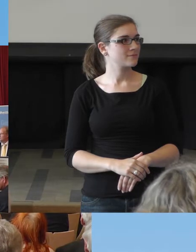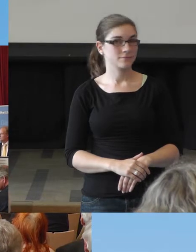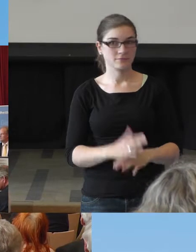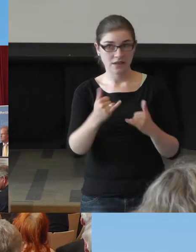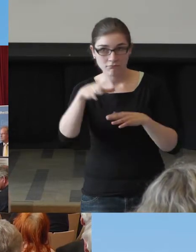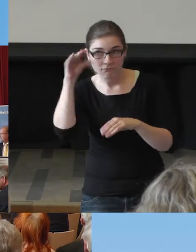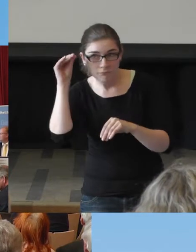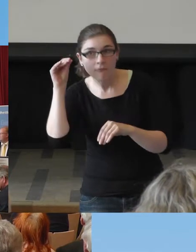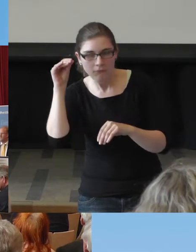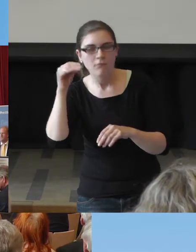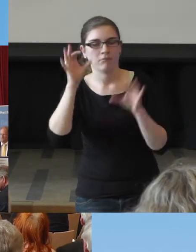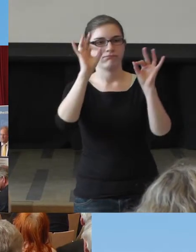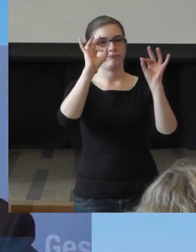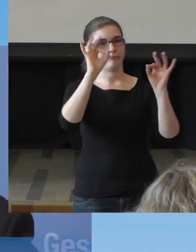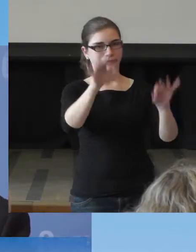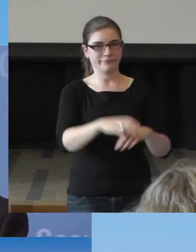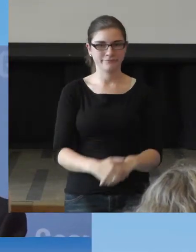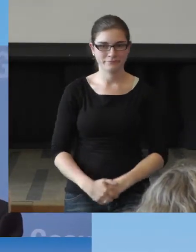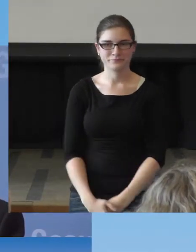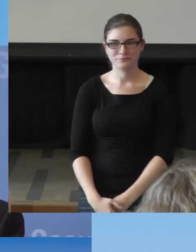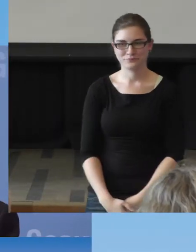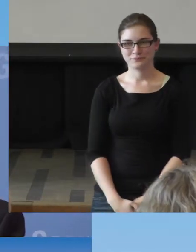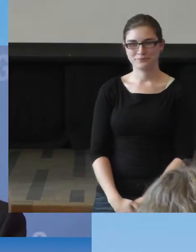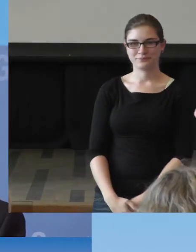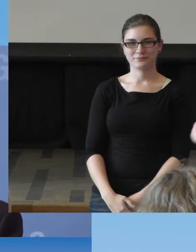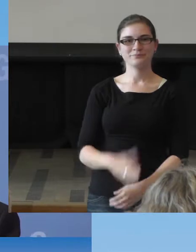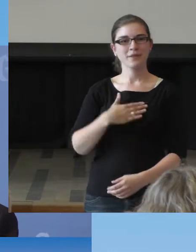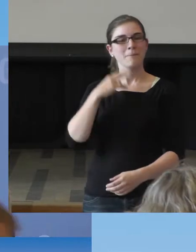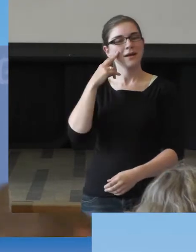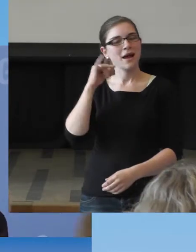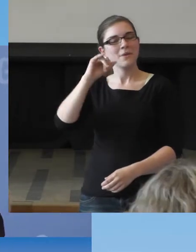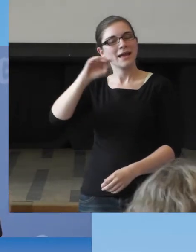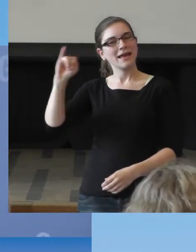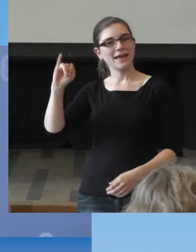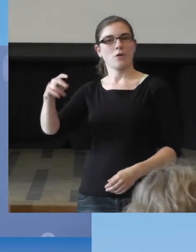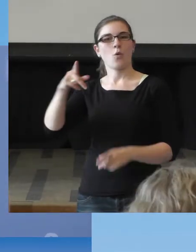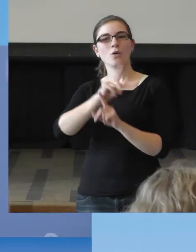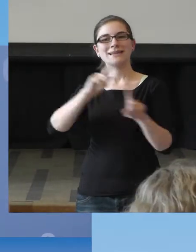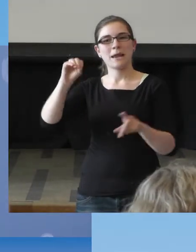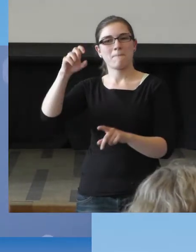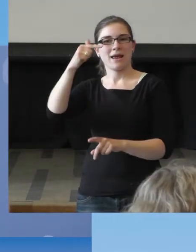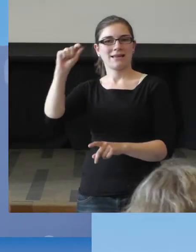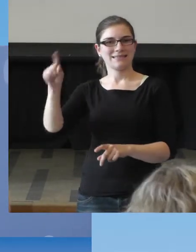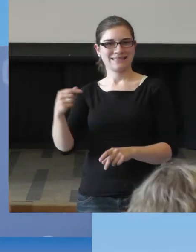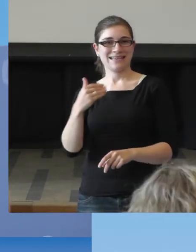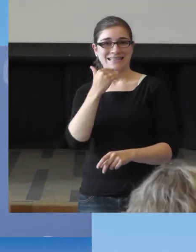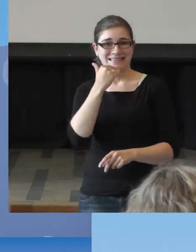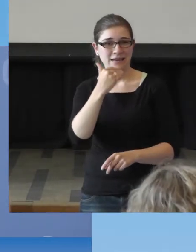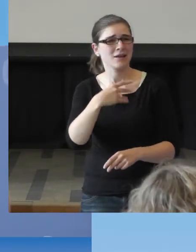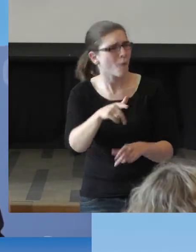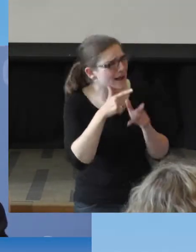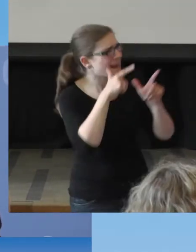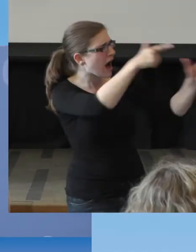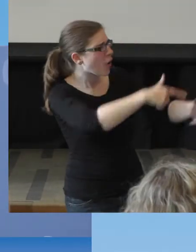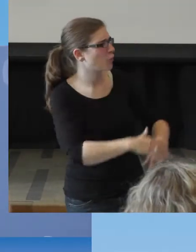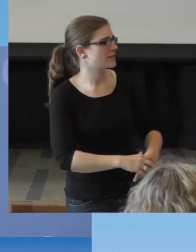Können Sie mich jetzt verstehen? Besser? Wunderbar. Mein Name ist Ingo Niemetz. Ich darf mich für die Einladung bedanken, Frau Müller. Noch lauter.